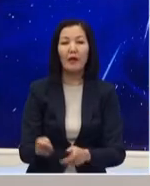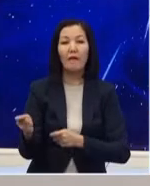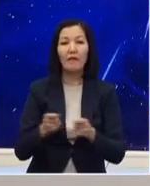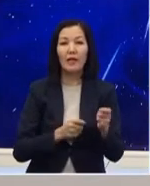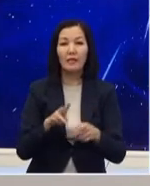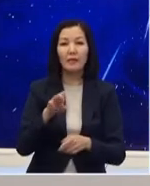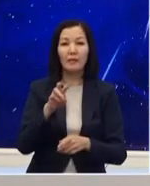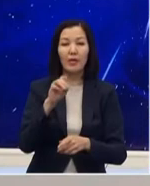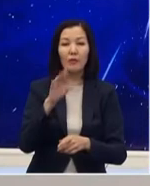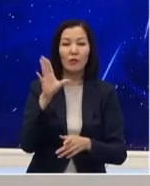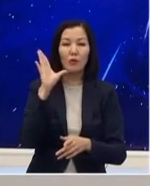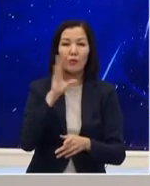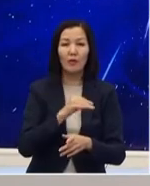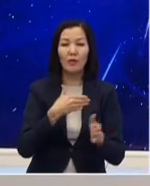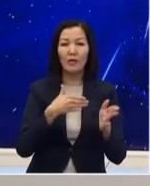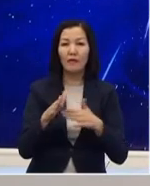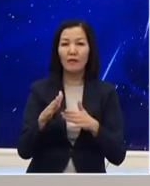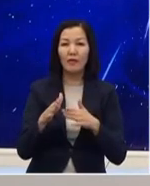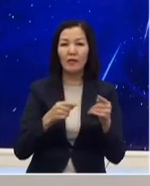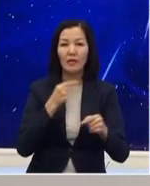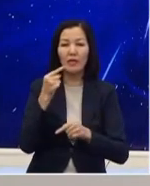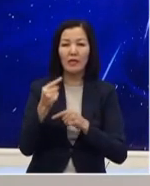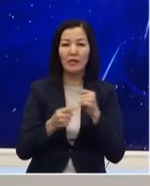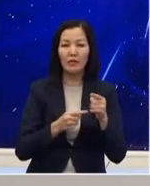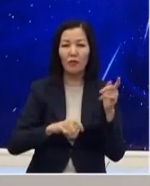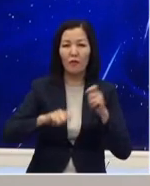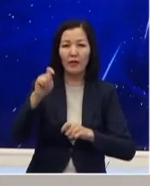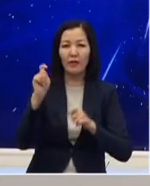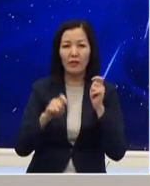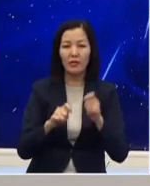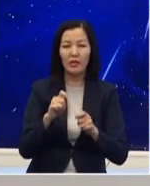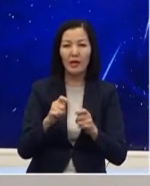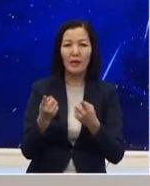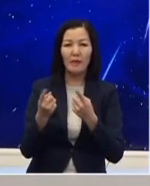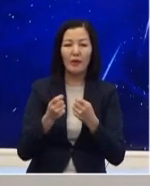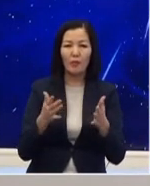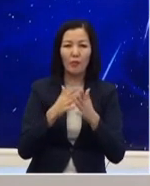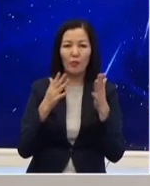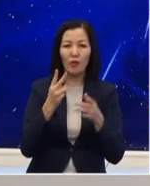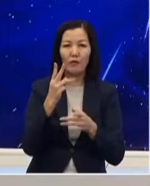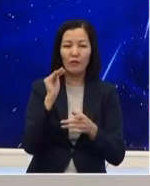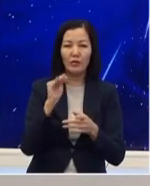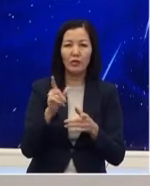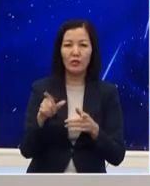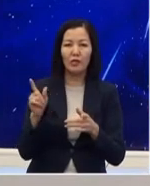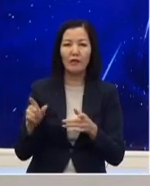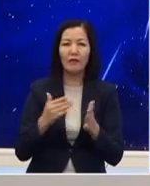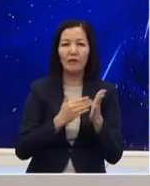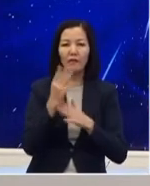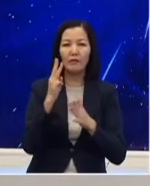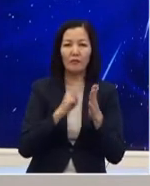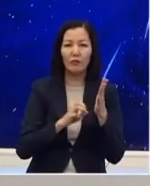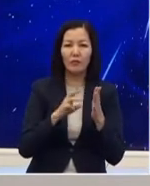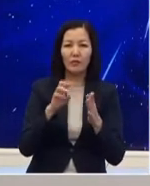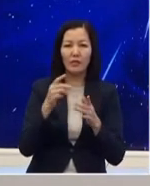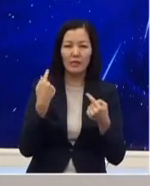Власти Приморья пытаются ликвидировать последствия ледяного дождя. К задаче привлечены более 2000 человек и свыше